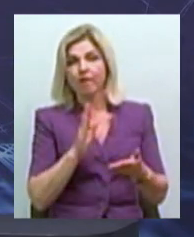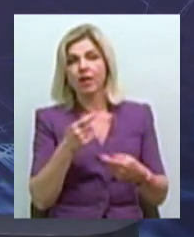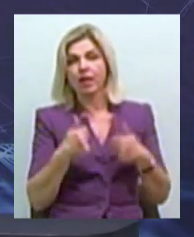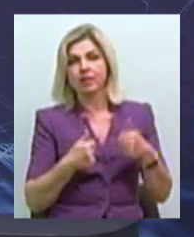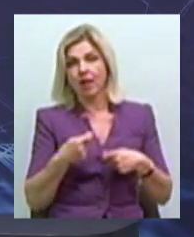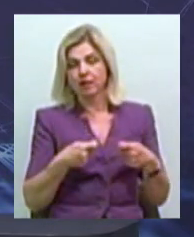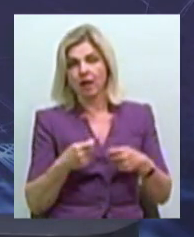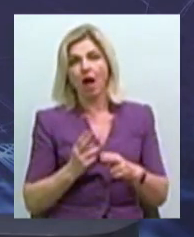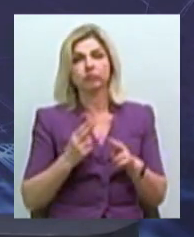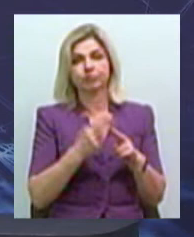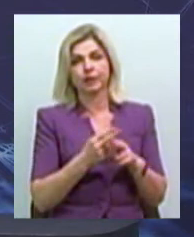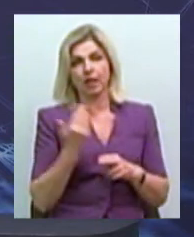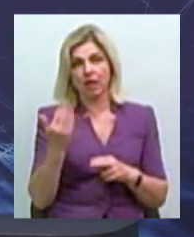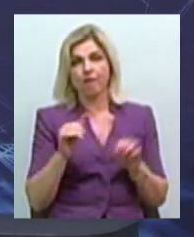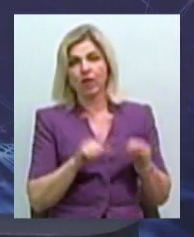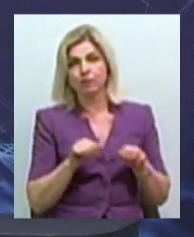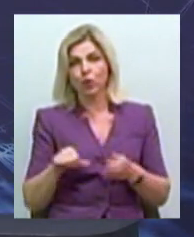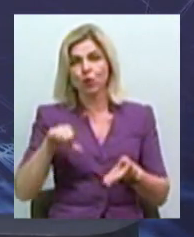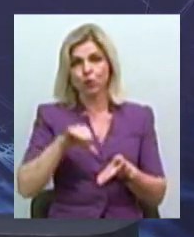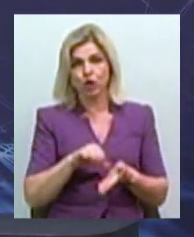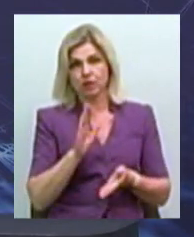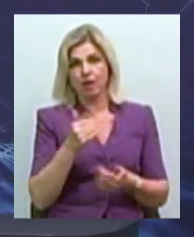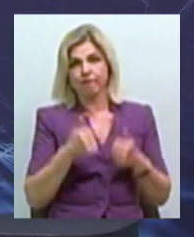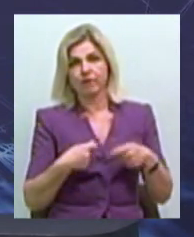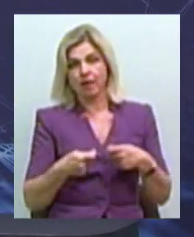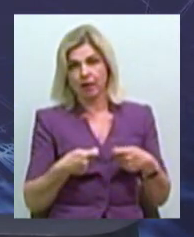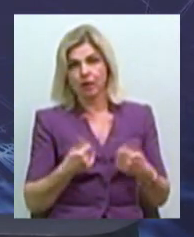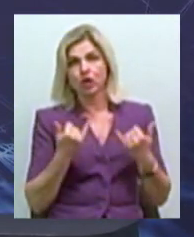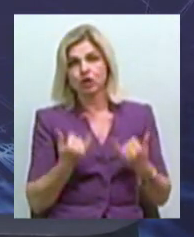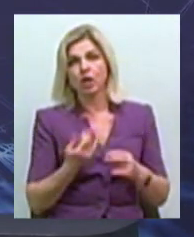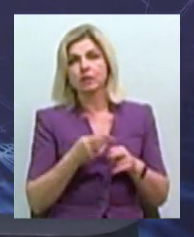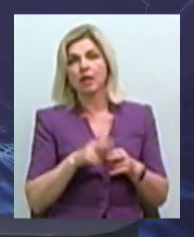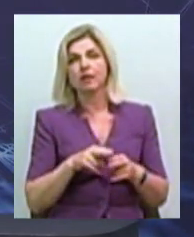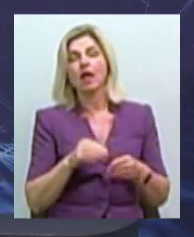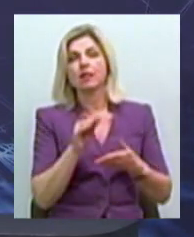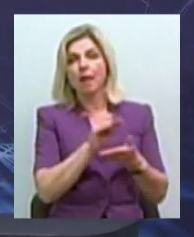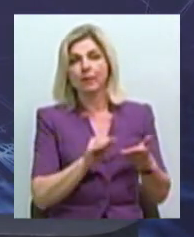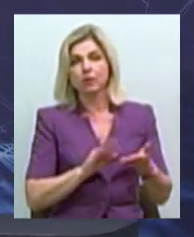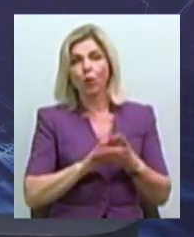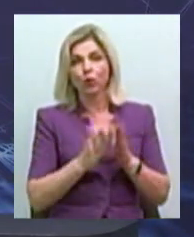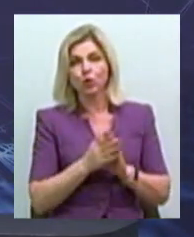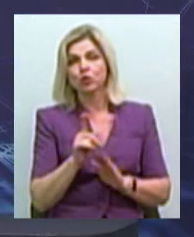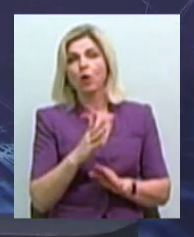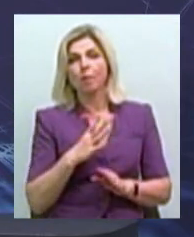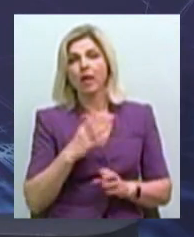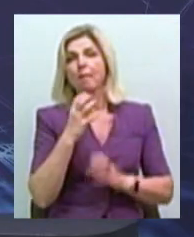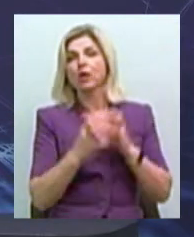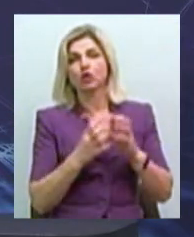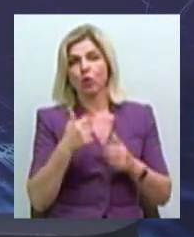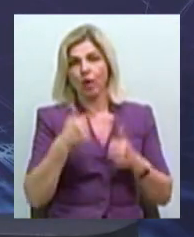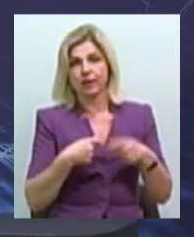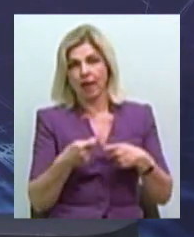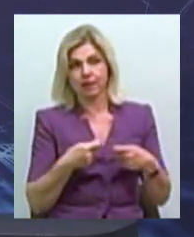их возможности участвовать в этом тендере. Угу. Сейчас переписали все эти задания и условия, чтобы это был международный тендер, чтобы любой мог участвовать. Какой будет